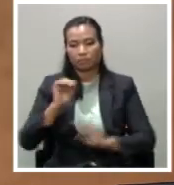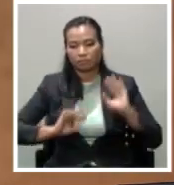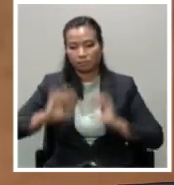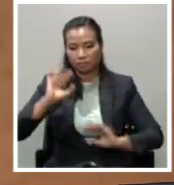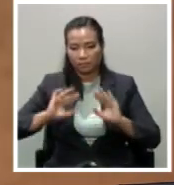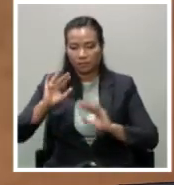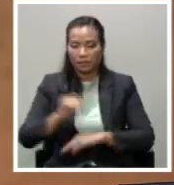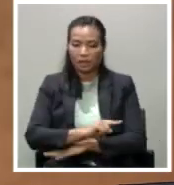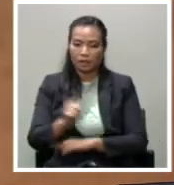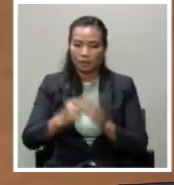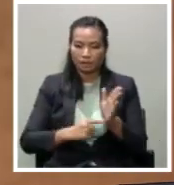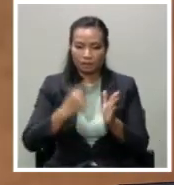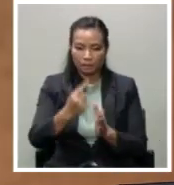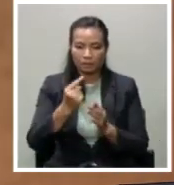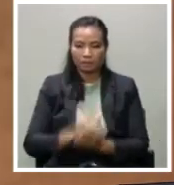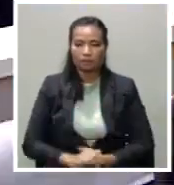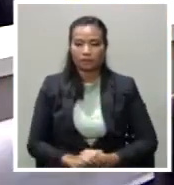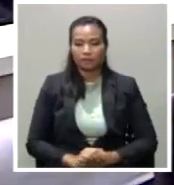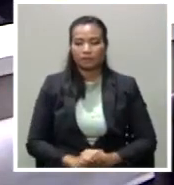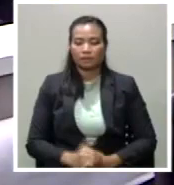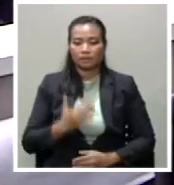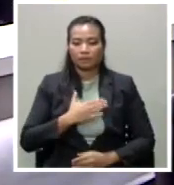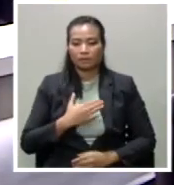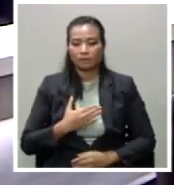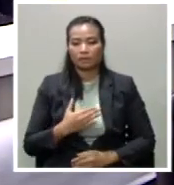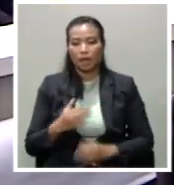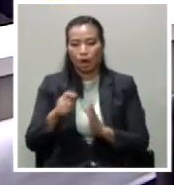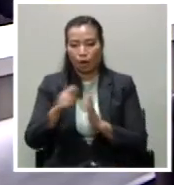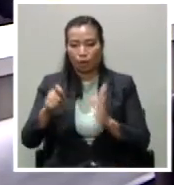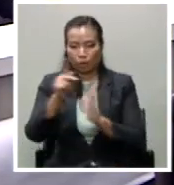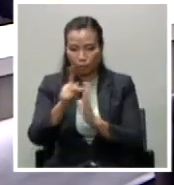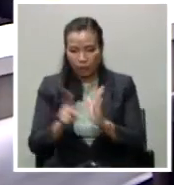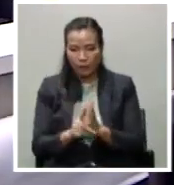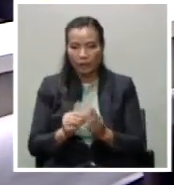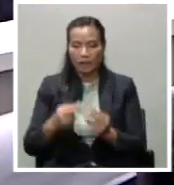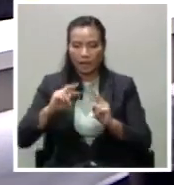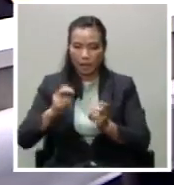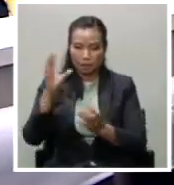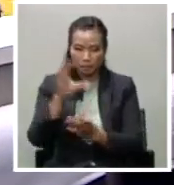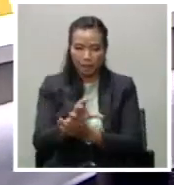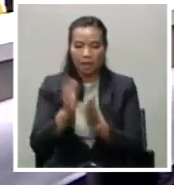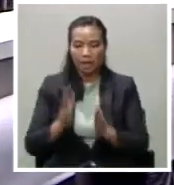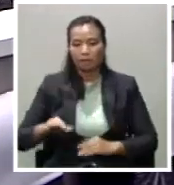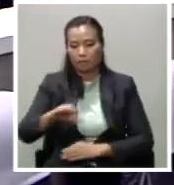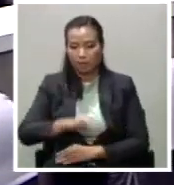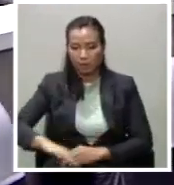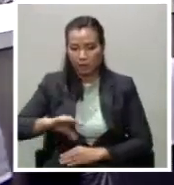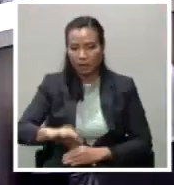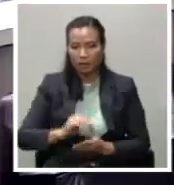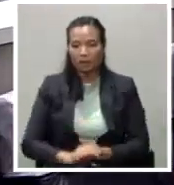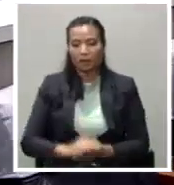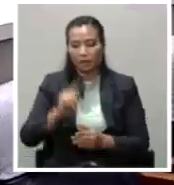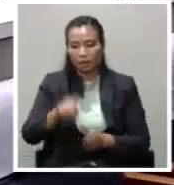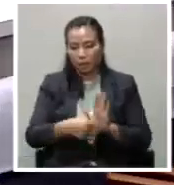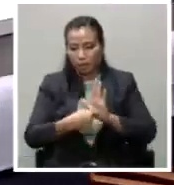แต่ต้นวันแรกว่าเราคือฝ่ายออกกฎหมายบังคับคนทั้งประเทศเราต้องเป็นแบบอย่